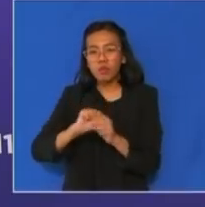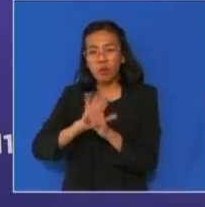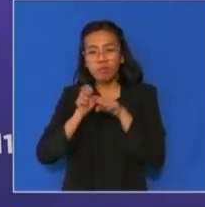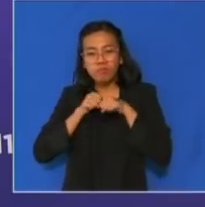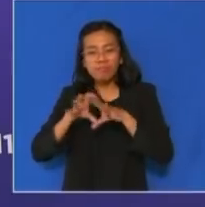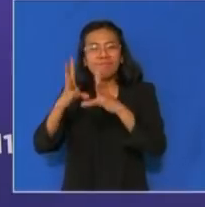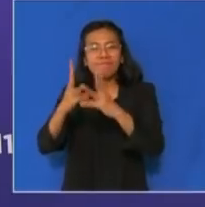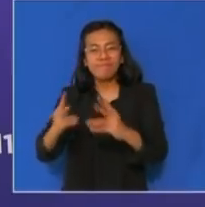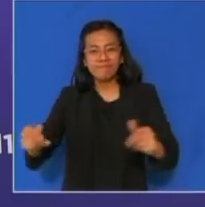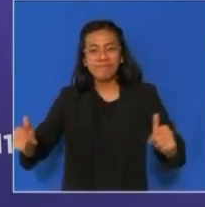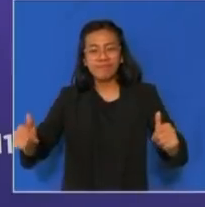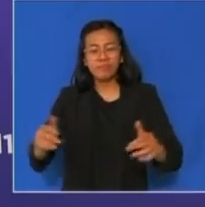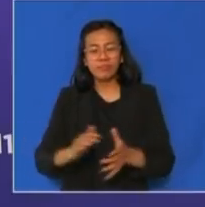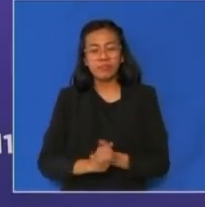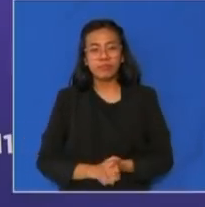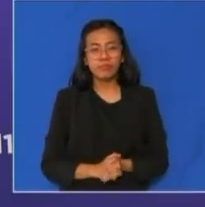COVID.